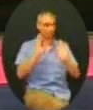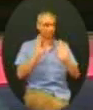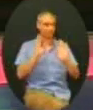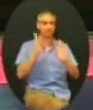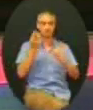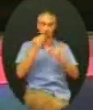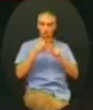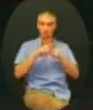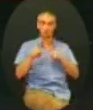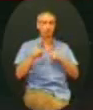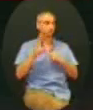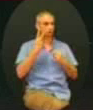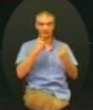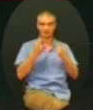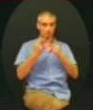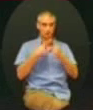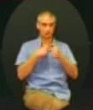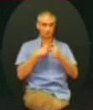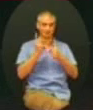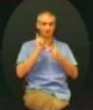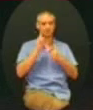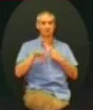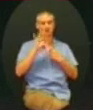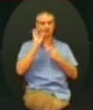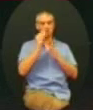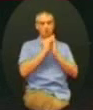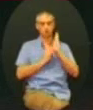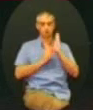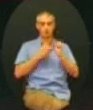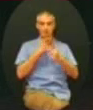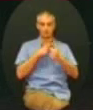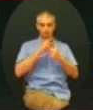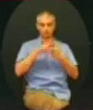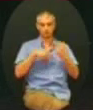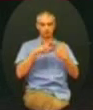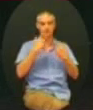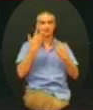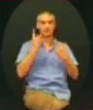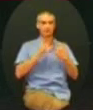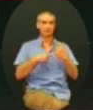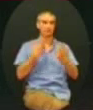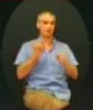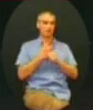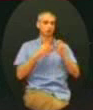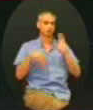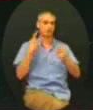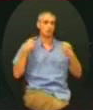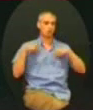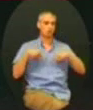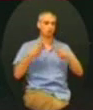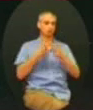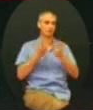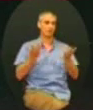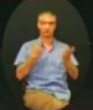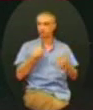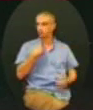רוצה לחדד את העניין הזה. יש שני ויכוחים. אחד, מי צריך לבחור את רשימת מרץ? והדבר השני, מתי צריך לקיים בחירות ליושב ראש